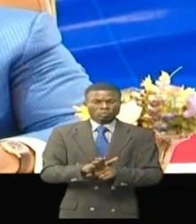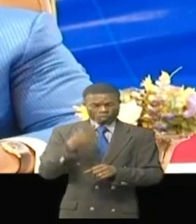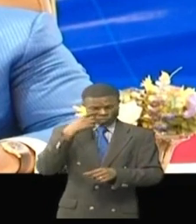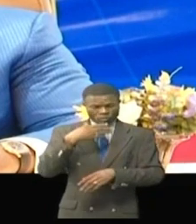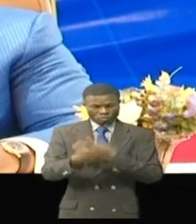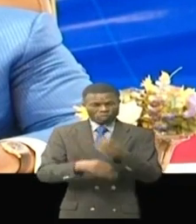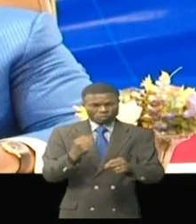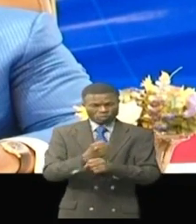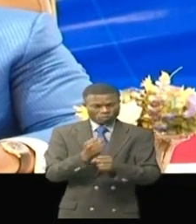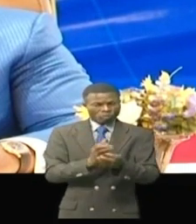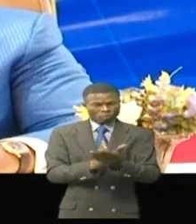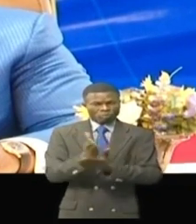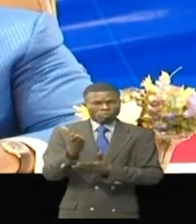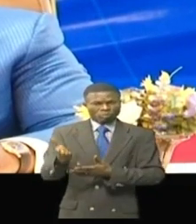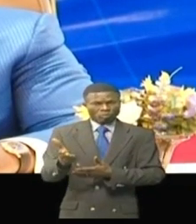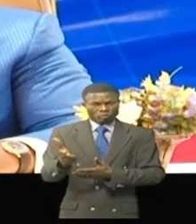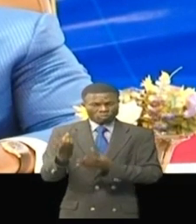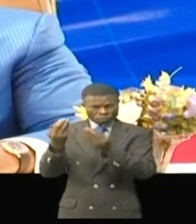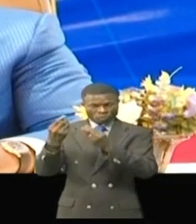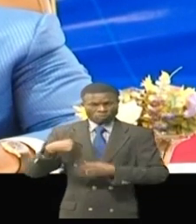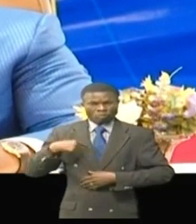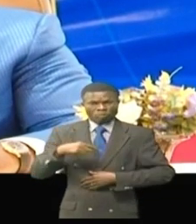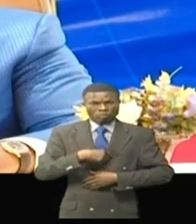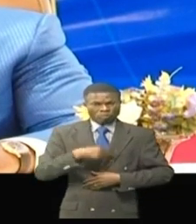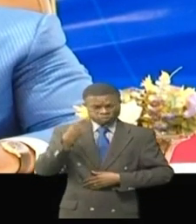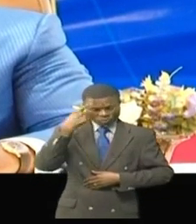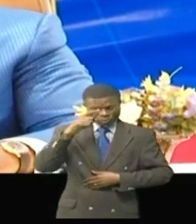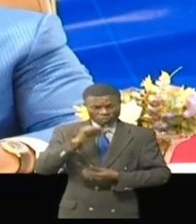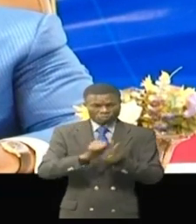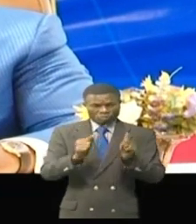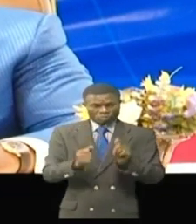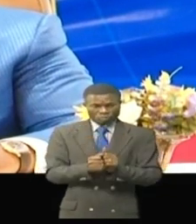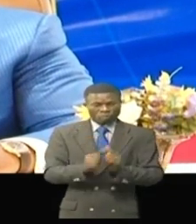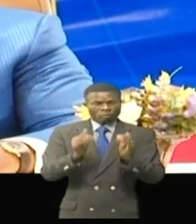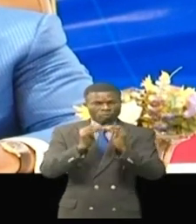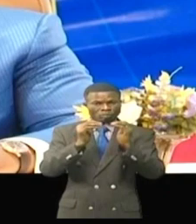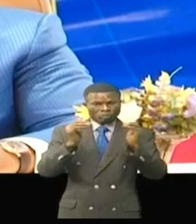cette noble mission pour l'avènement et le maintien de la